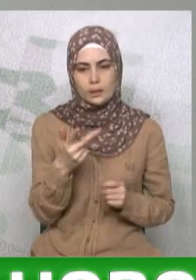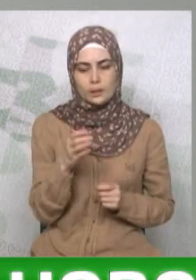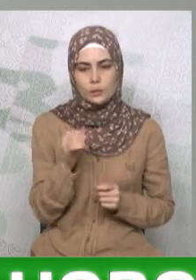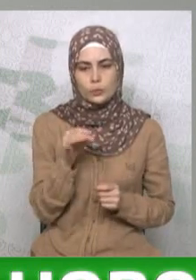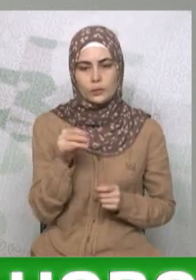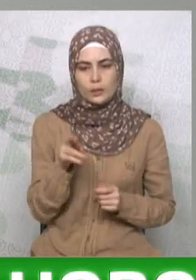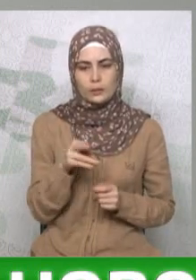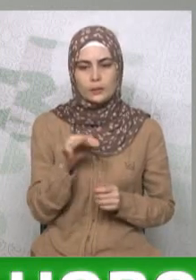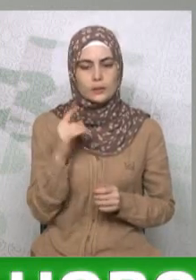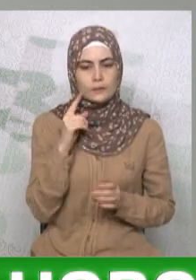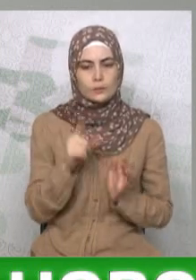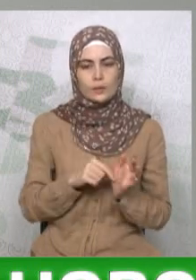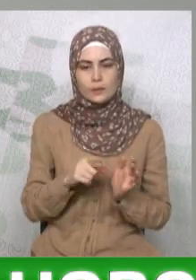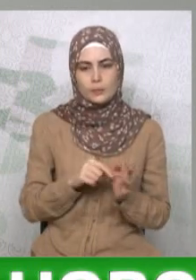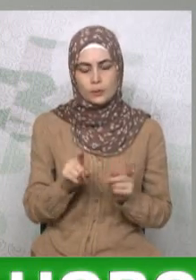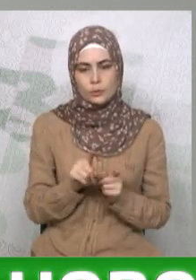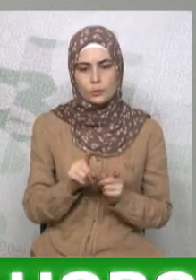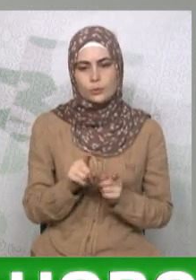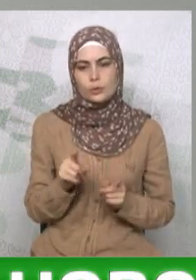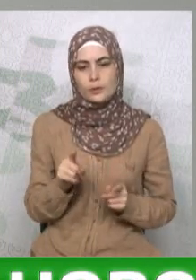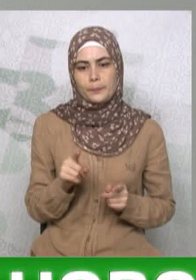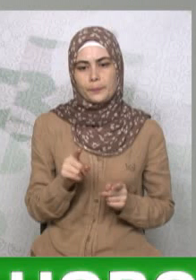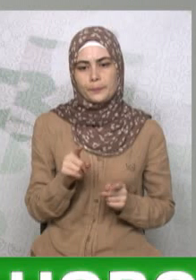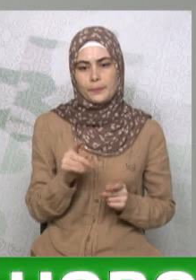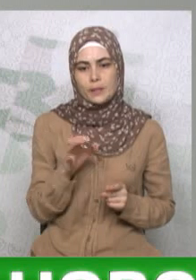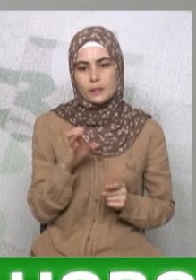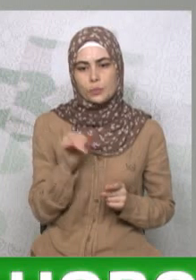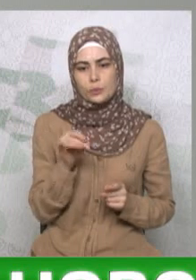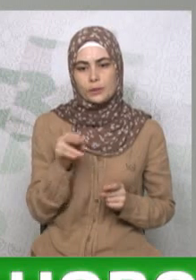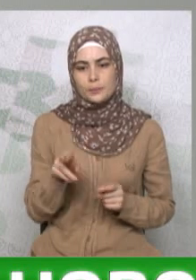числе и студию звукозаписи. Ну что ж, на этом все.